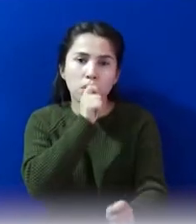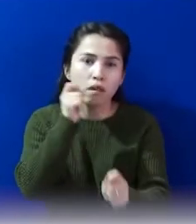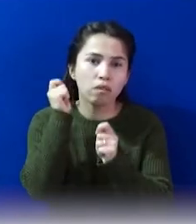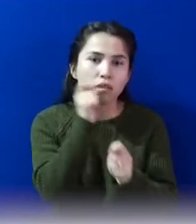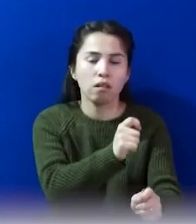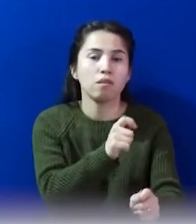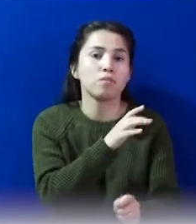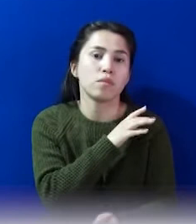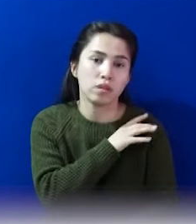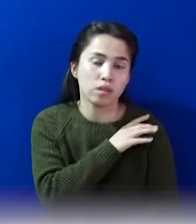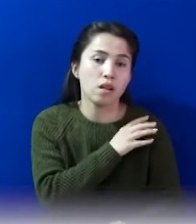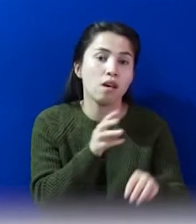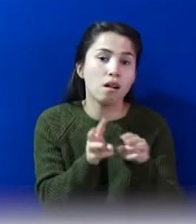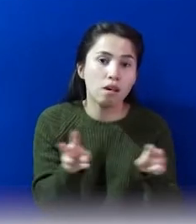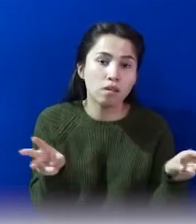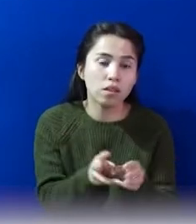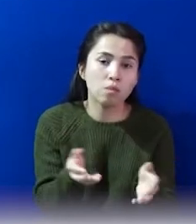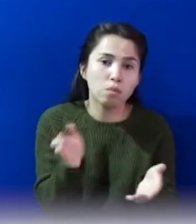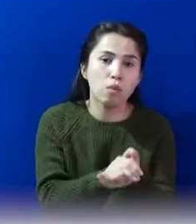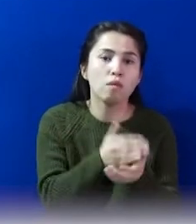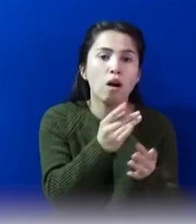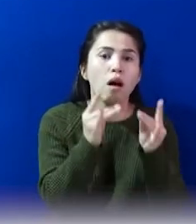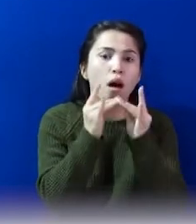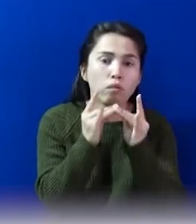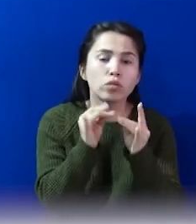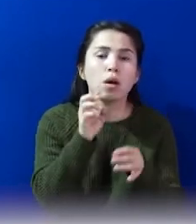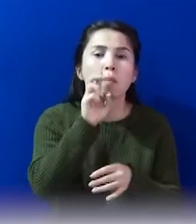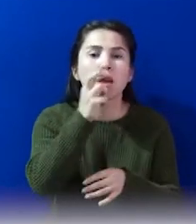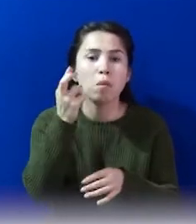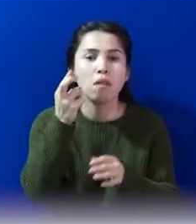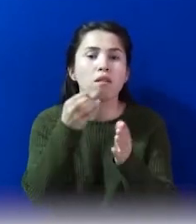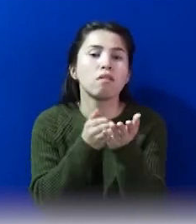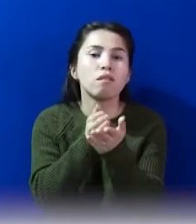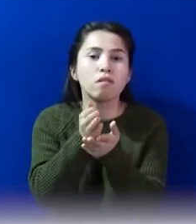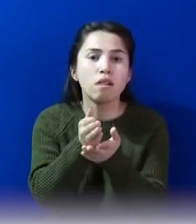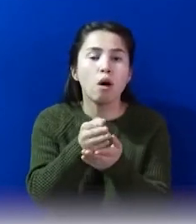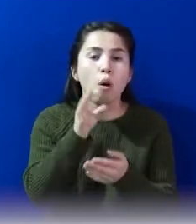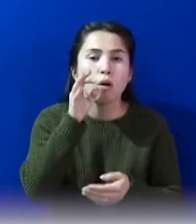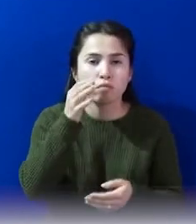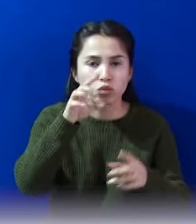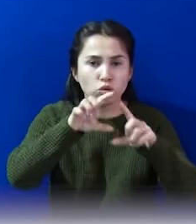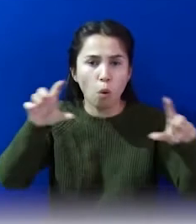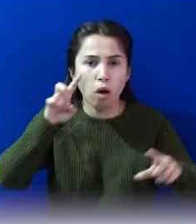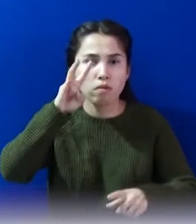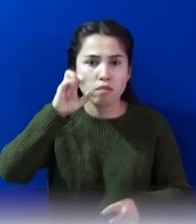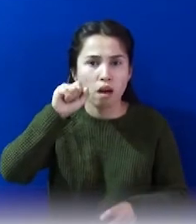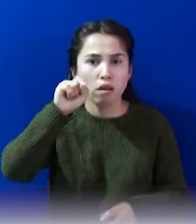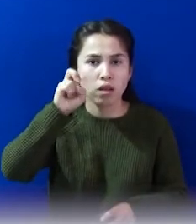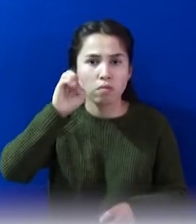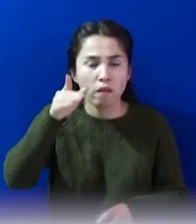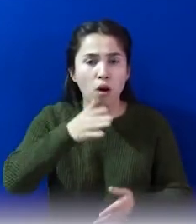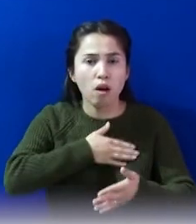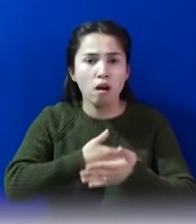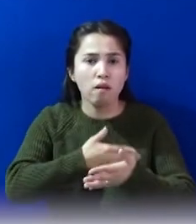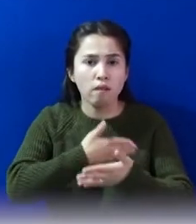Немало жалоб в социальных сетях поступило уже на электронные билеты. Жители областного центра сетуют, что валидаторы и терминалы не